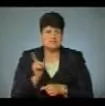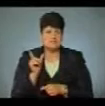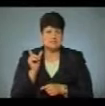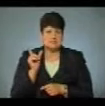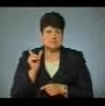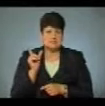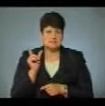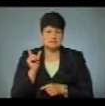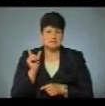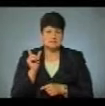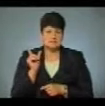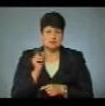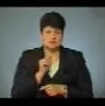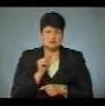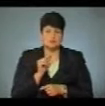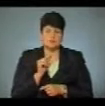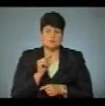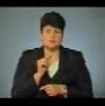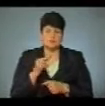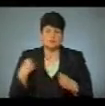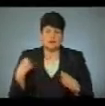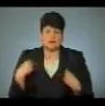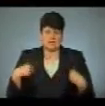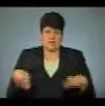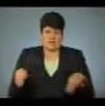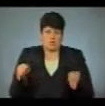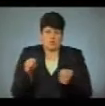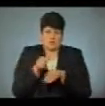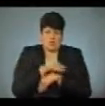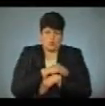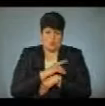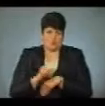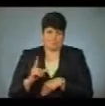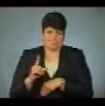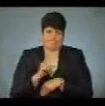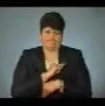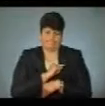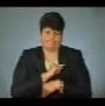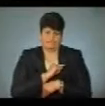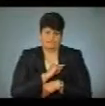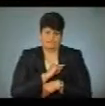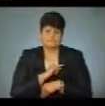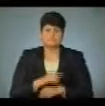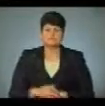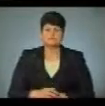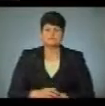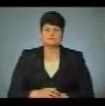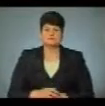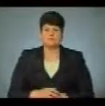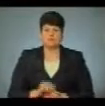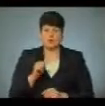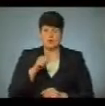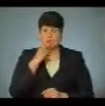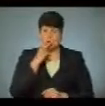заколотий саван поховальний. Тобто тіло загорнули чи в плащ, чи в саван і закололи шпилькою. Тут